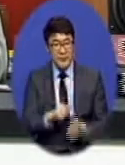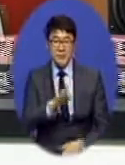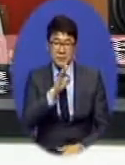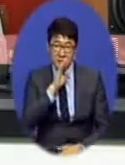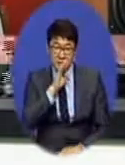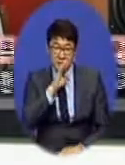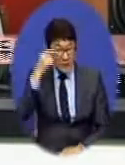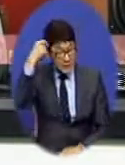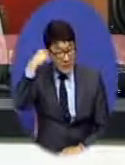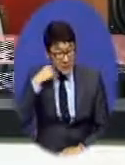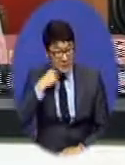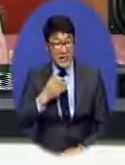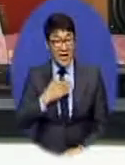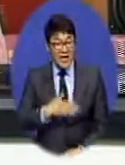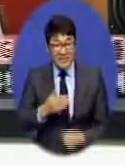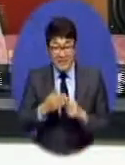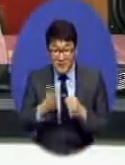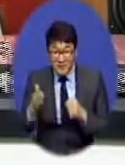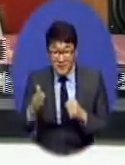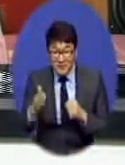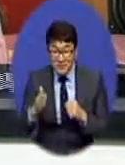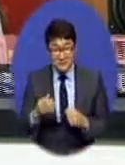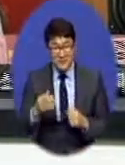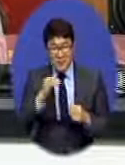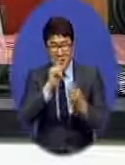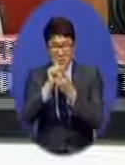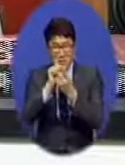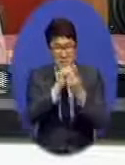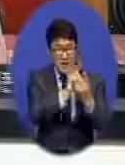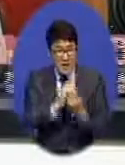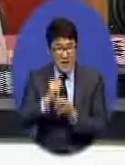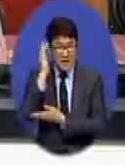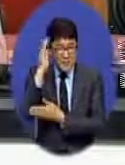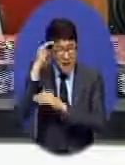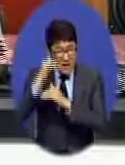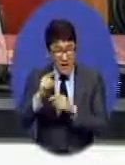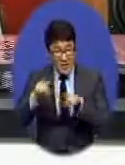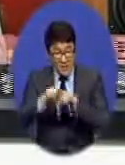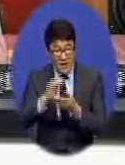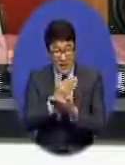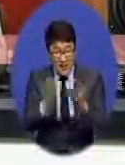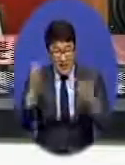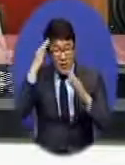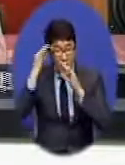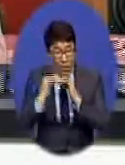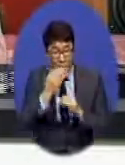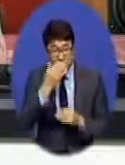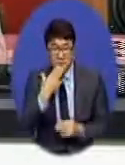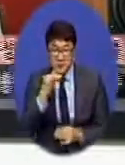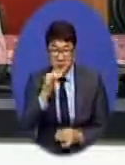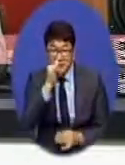듭니다. 느낌? 그렇습니다. 아니까. 네, 그렇죠. 네? 수많은 만남과 네? 사연을 함께 나누며 공감할 수 있는